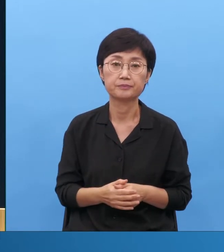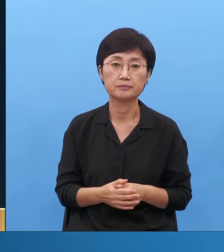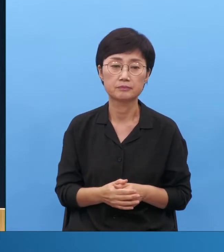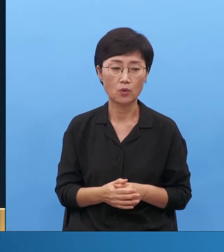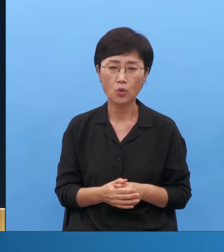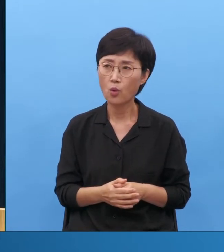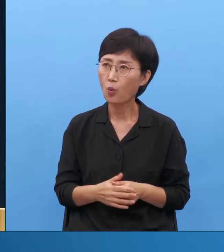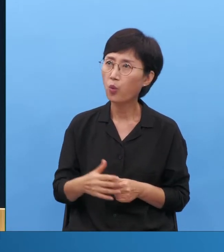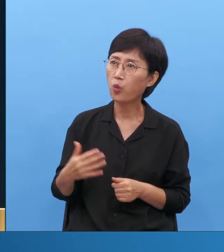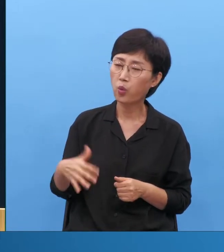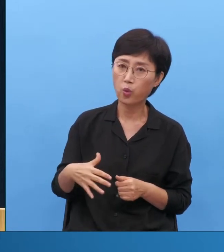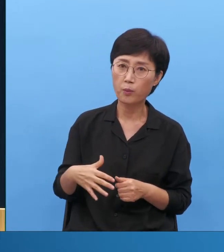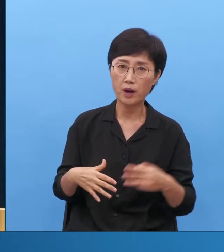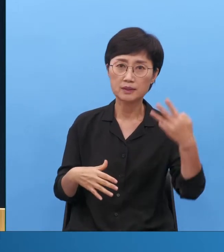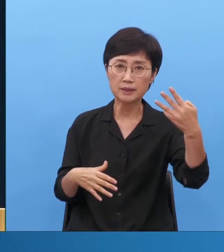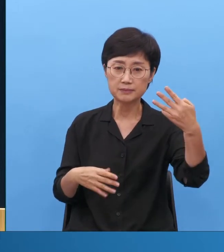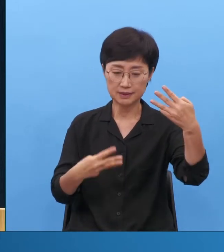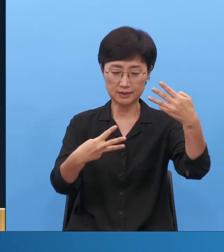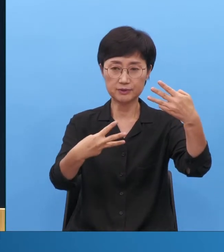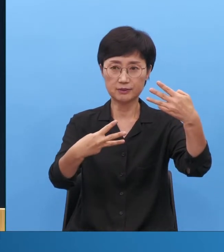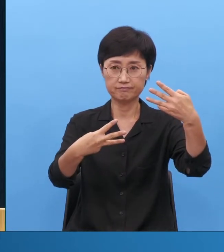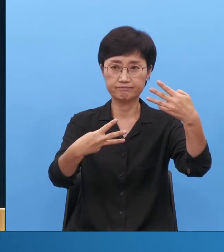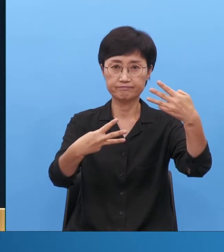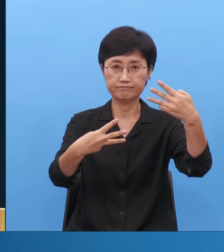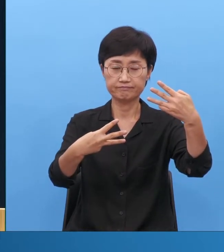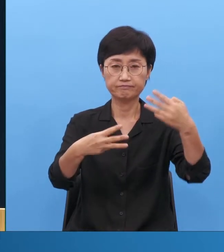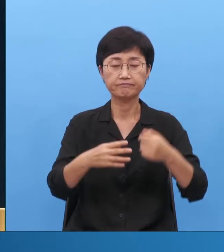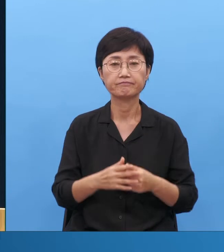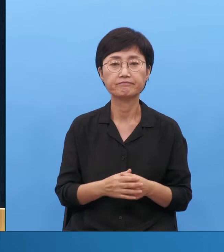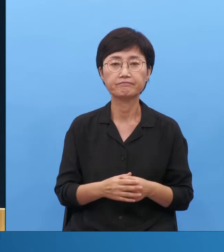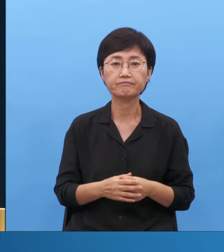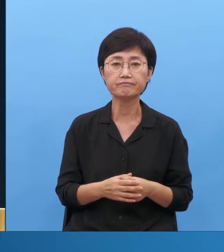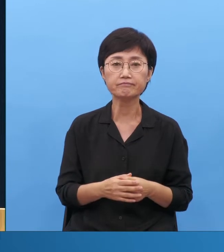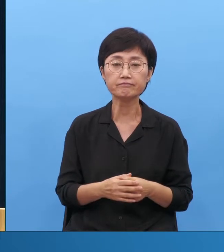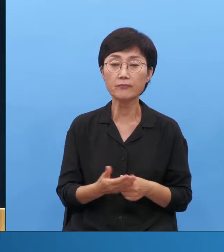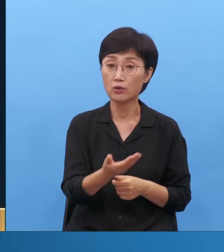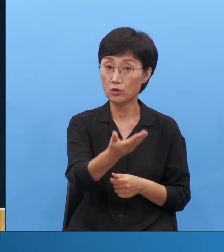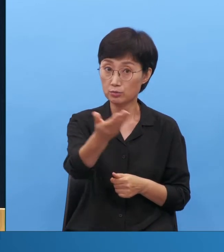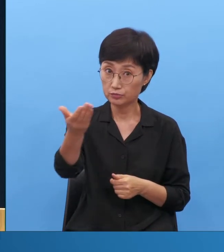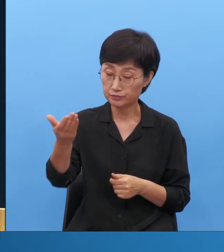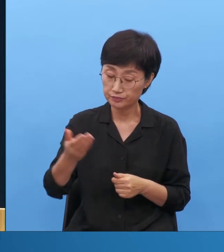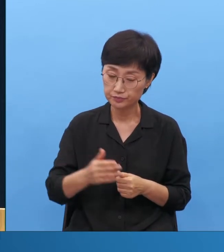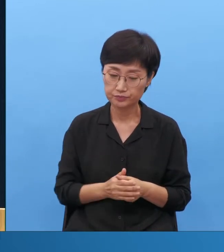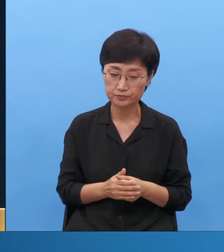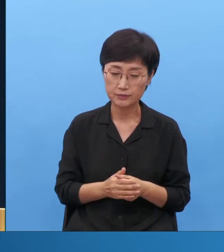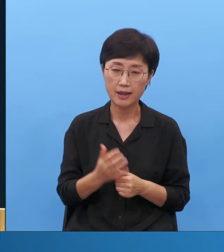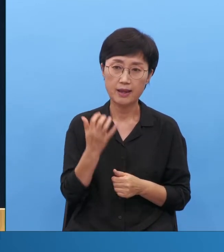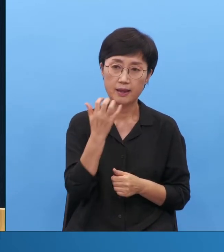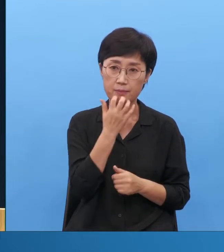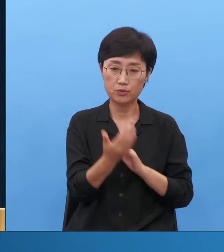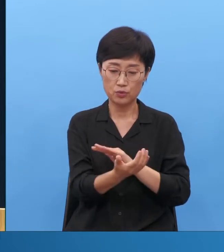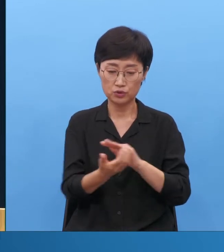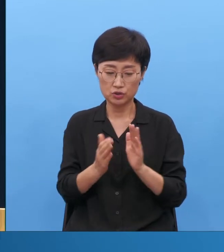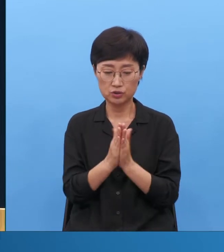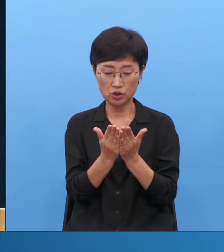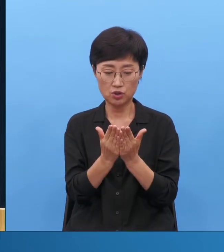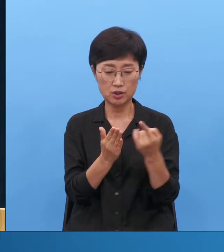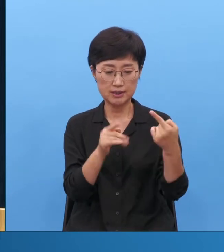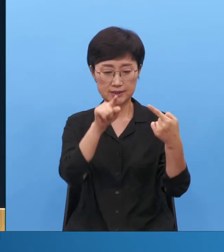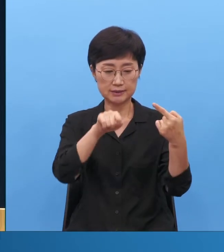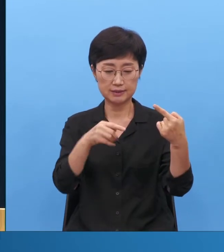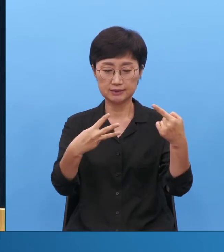어마어마한 메시지 3절에 그랬어요. This is an amazing message given in verse 3. 여러분 베드로전서 1장 3절에 보면